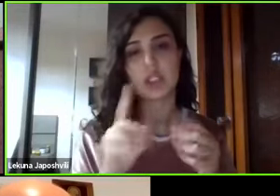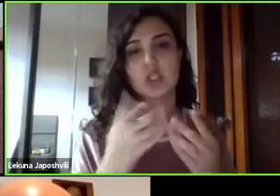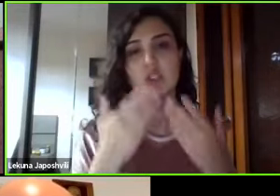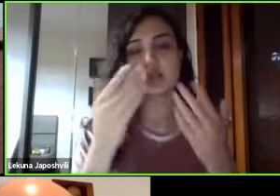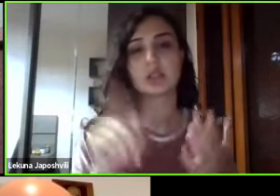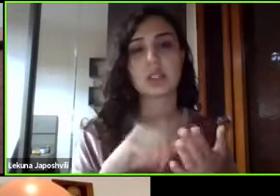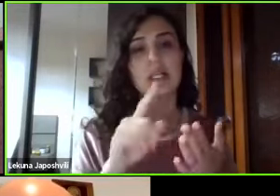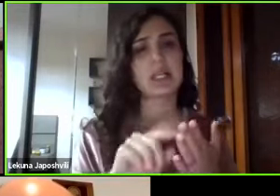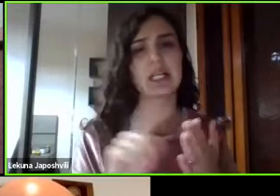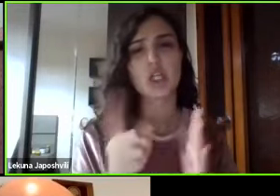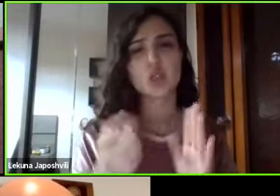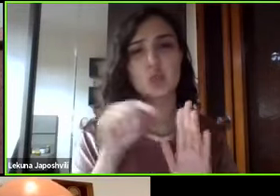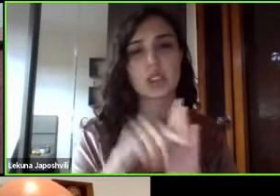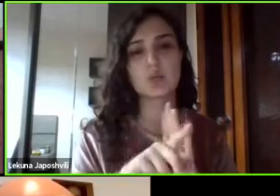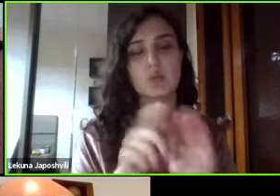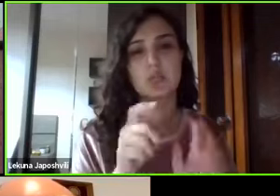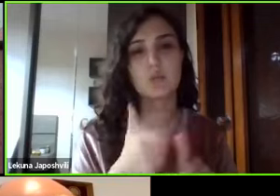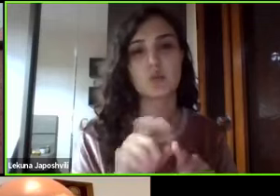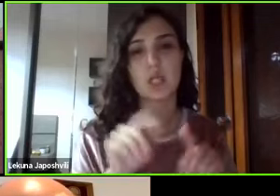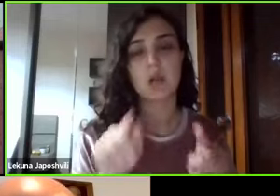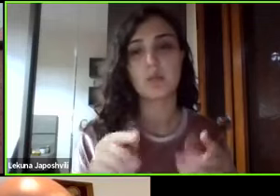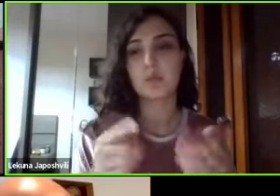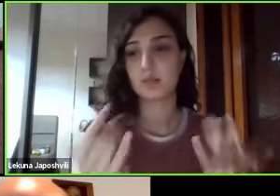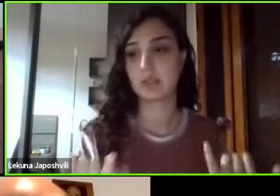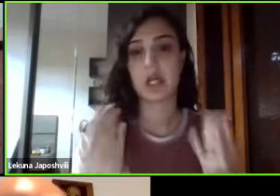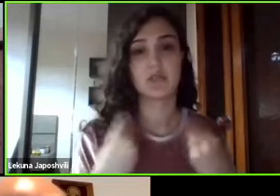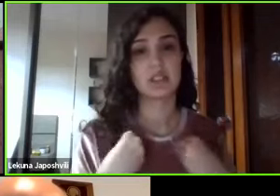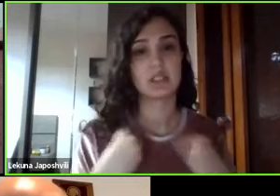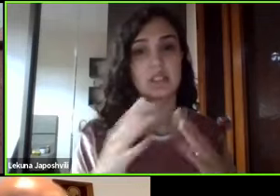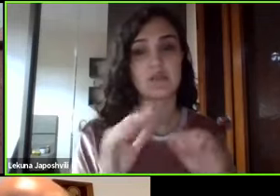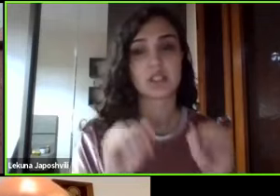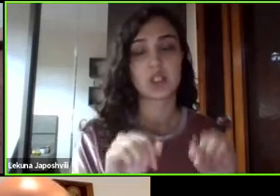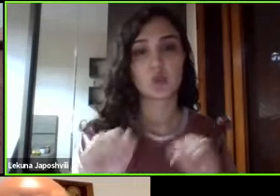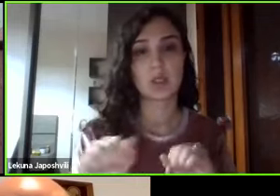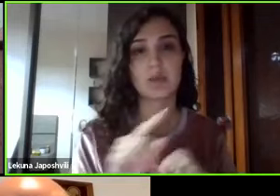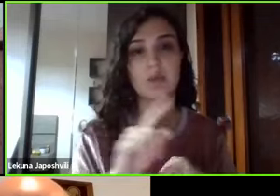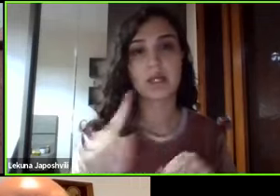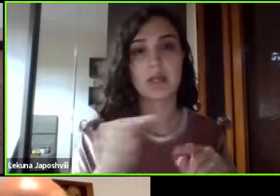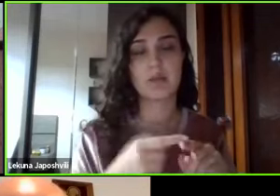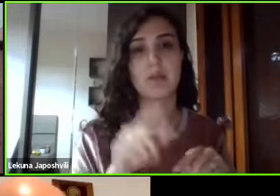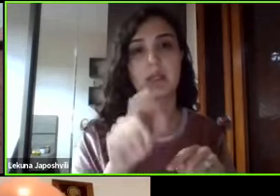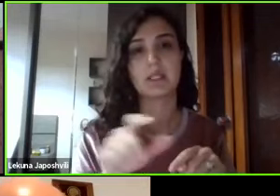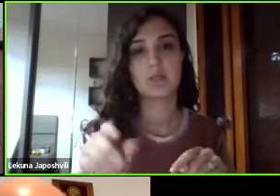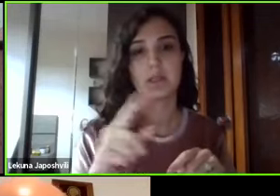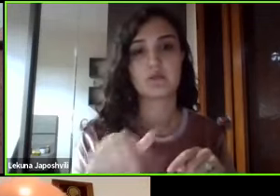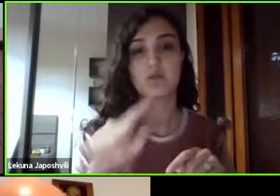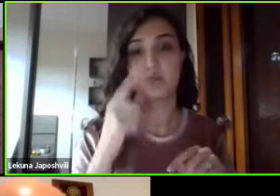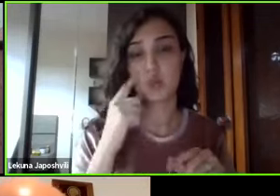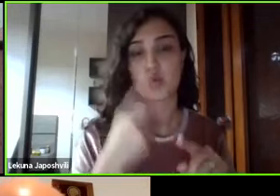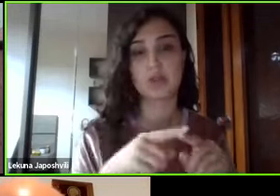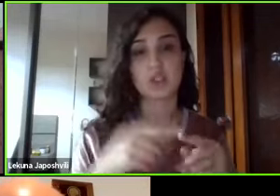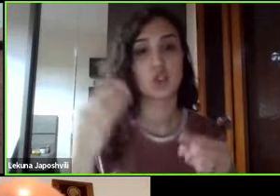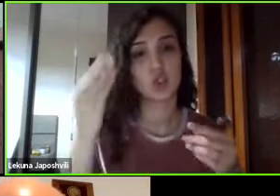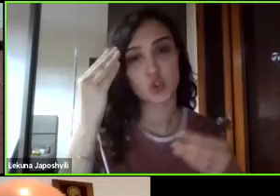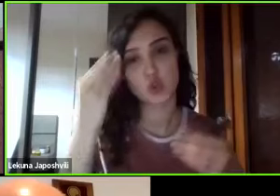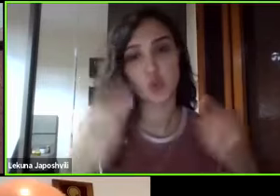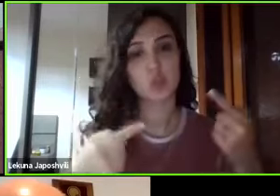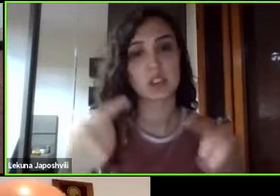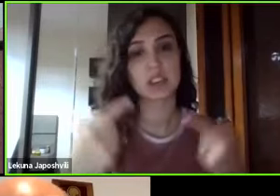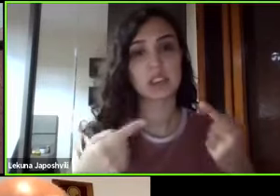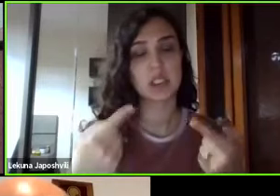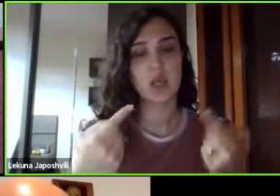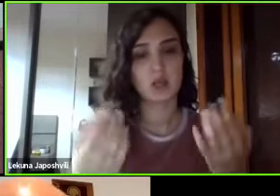რას გულისხმობდა. სამწუხაროდ ესეთ ფორმატში არ გვეძლევა საშუალება, მაგრამ ამ ადამიანს ვფიქრობ, რომ ეს დისკუსიაც არის სასარგებლო